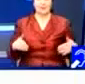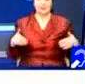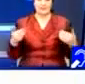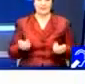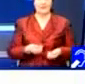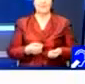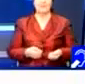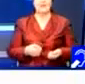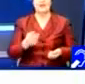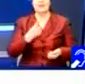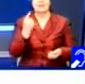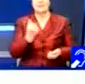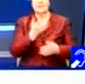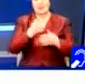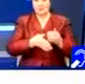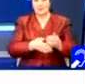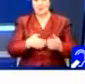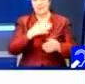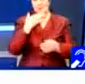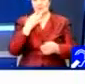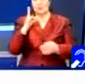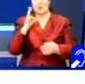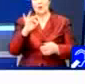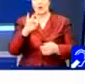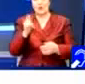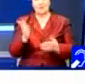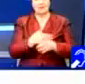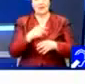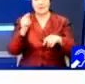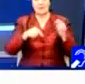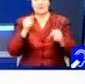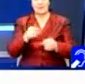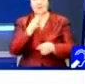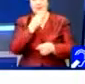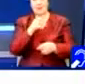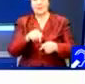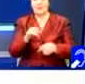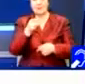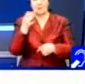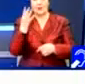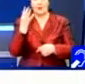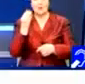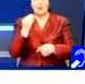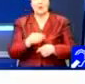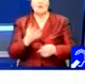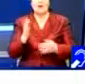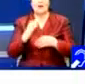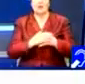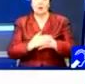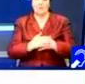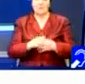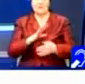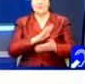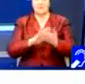Bun găsit, final de săptămână cu mulți nori, dar fără precipitații, așa se anunță vremea în Republica Moldova. Deocamdată, la noapte, cerul va